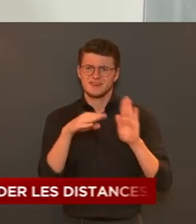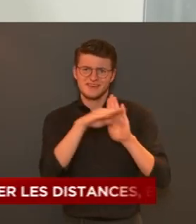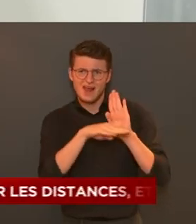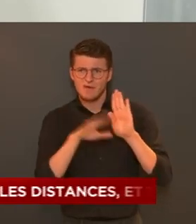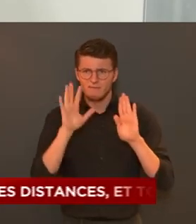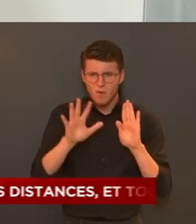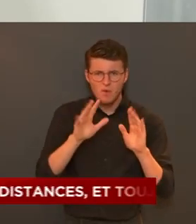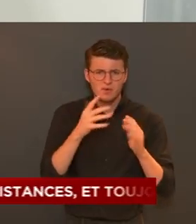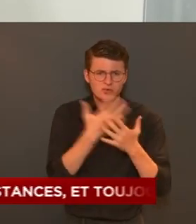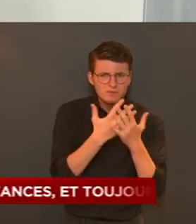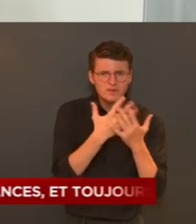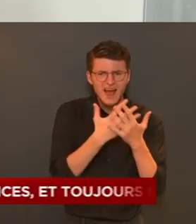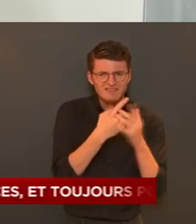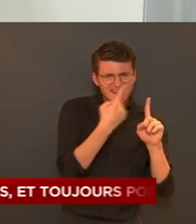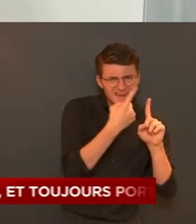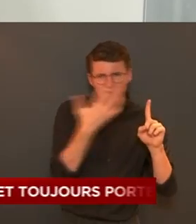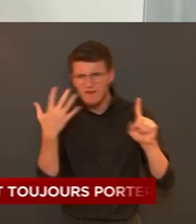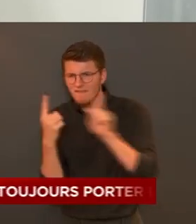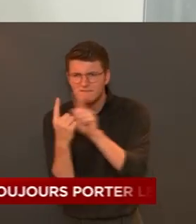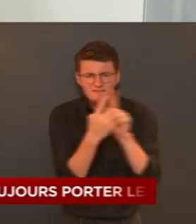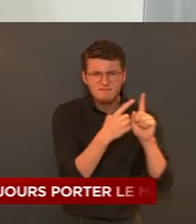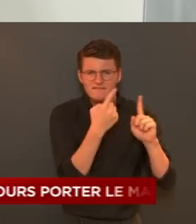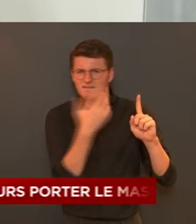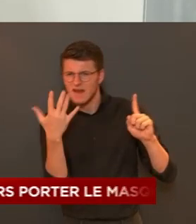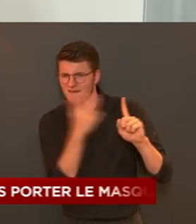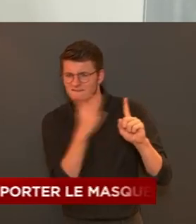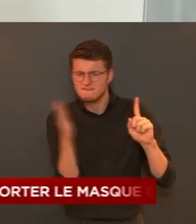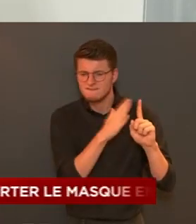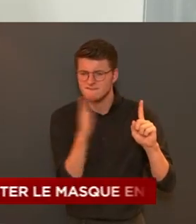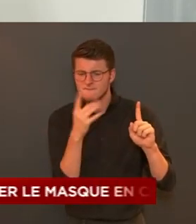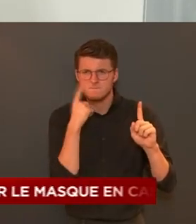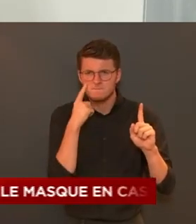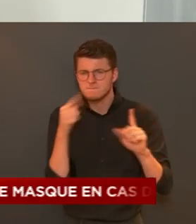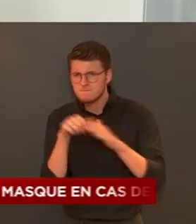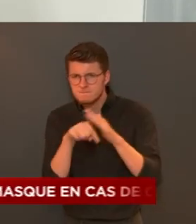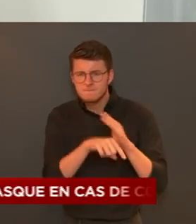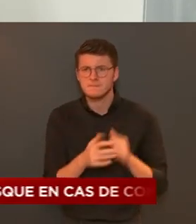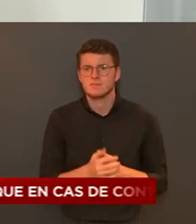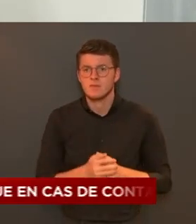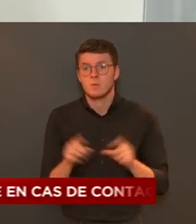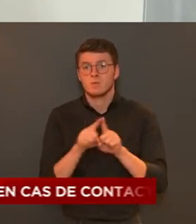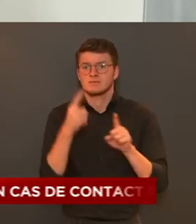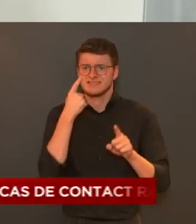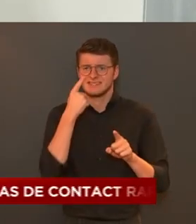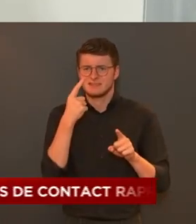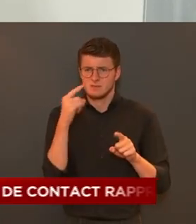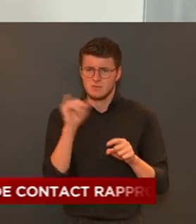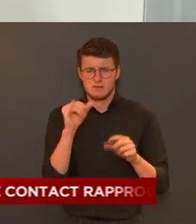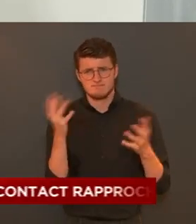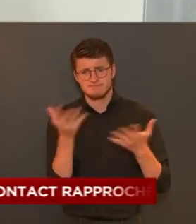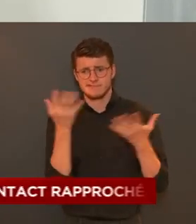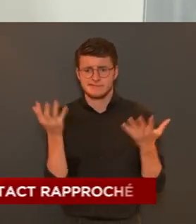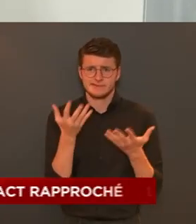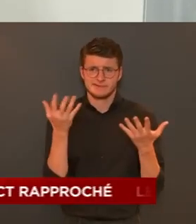peu le baromètre, il faut encore réfléchir exactement à sa conception, aux différents niveaux et voir